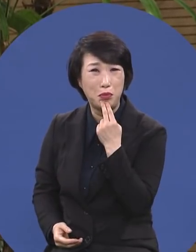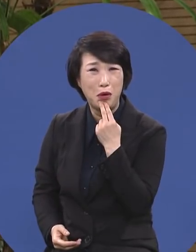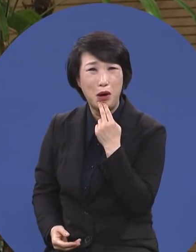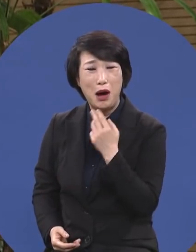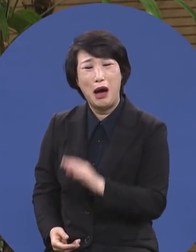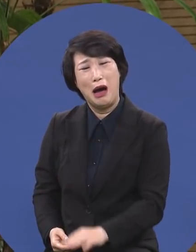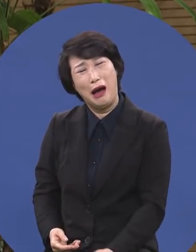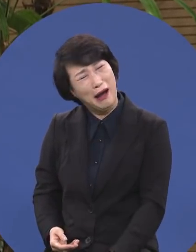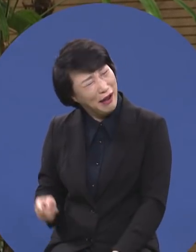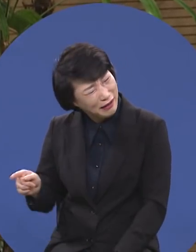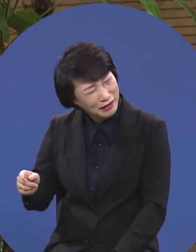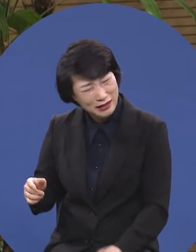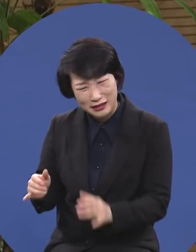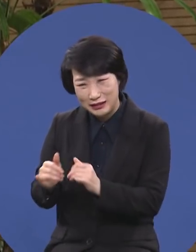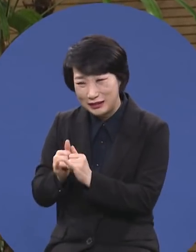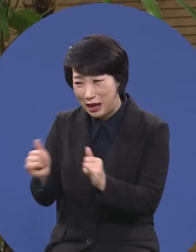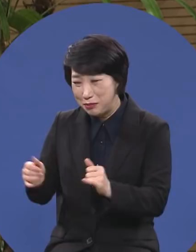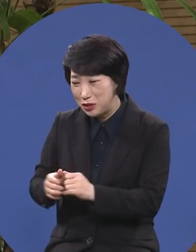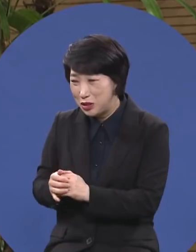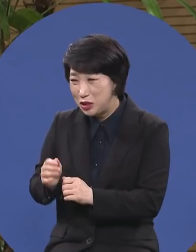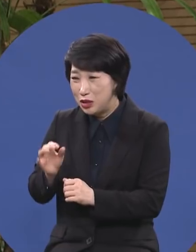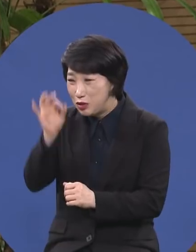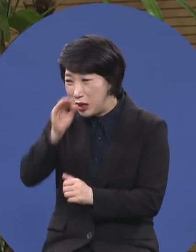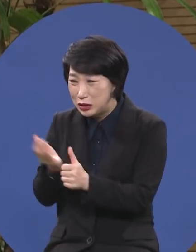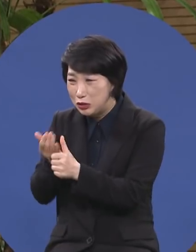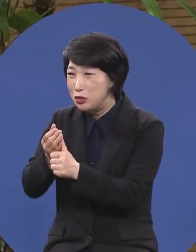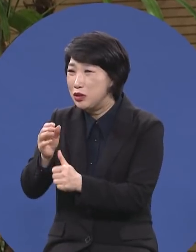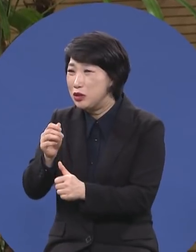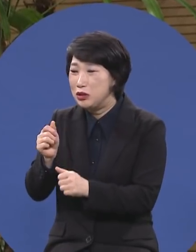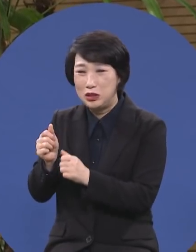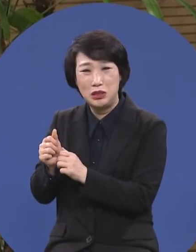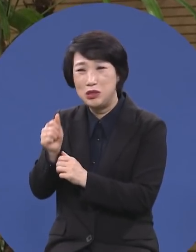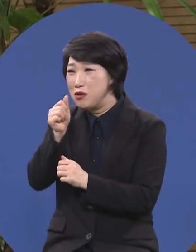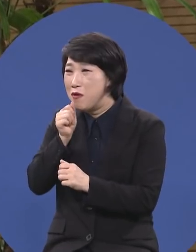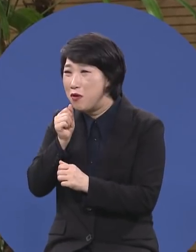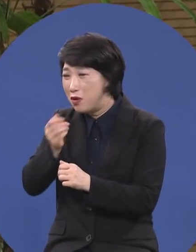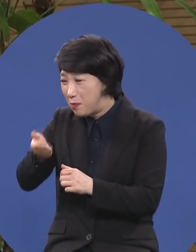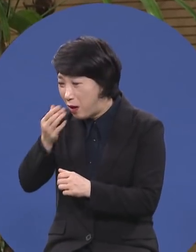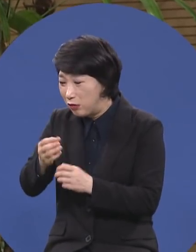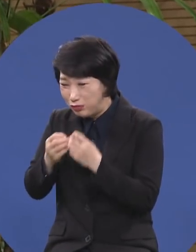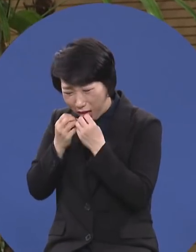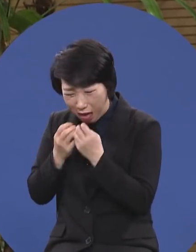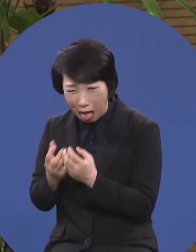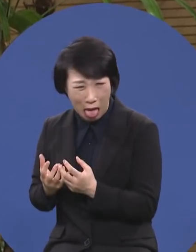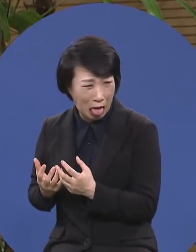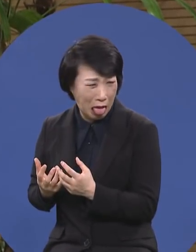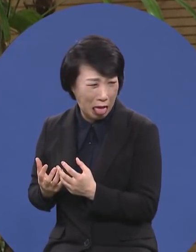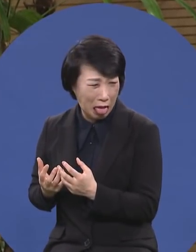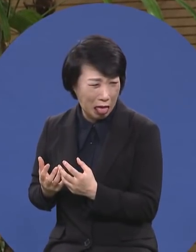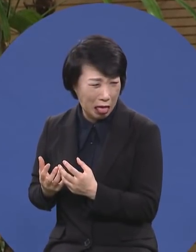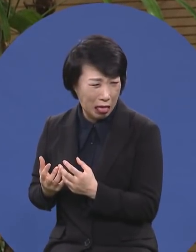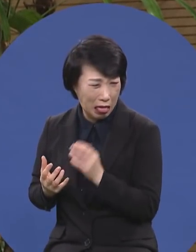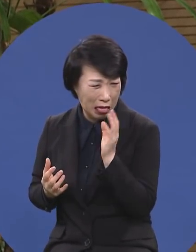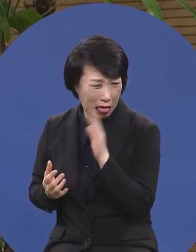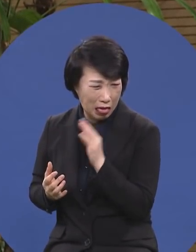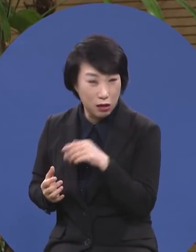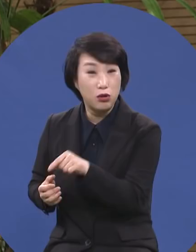그리고 그걸 사람이라면 먹을 수 없는 것인데 그걸 먹어야 돼. 여기서